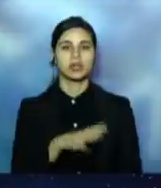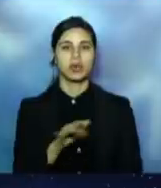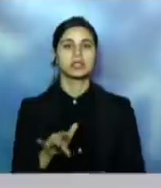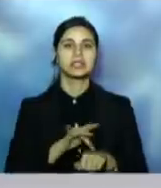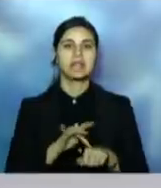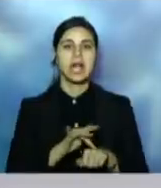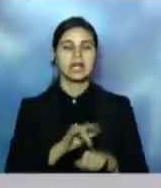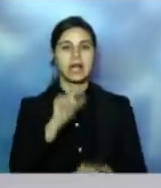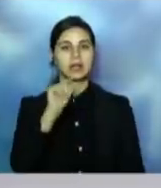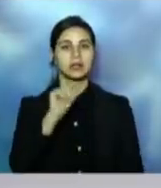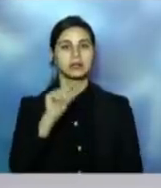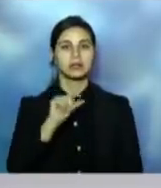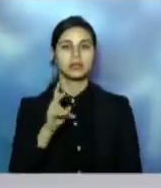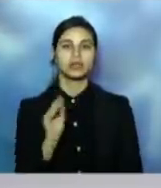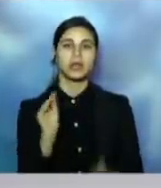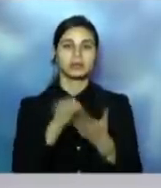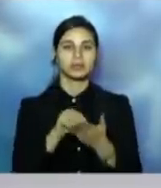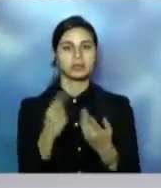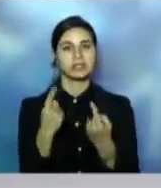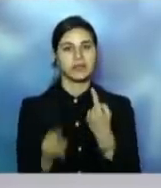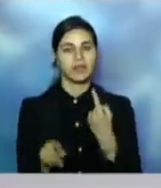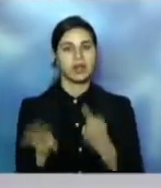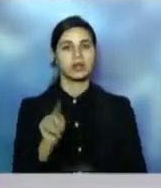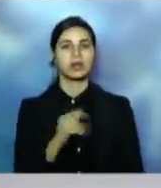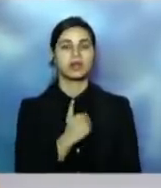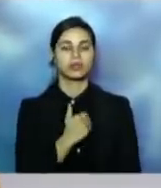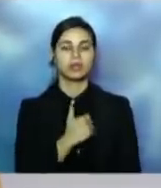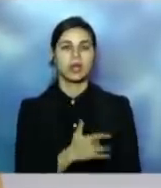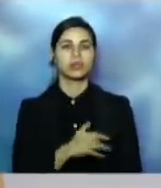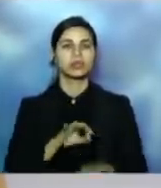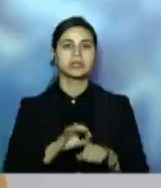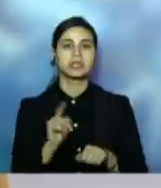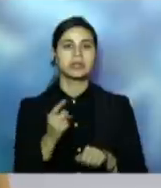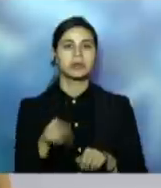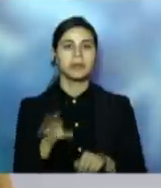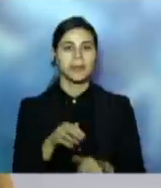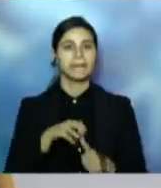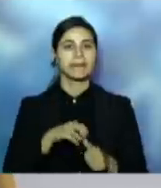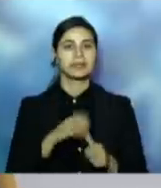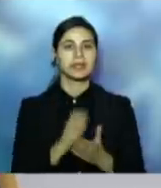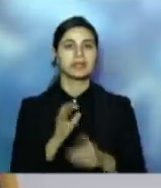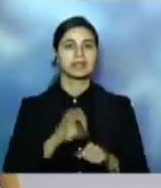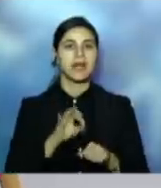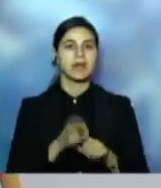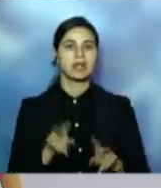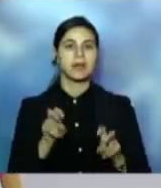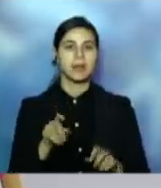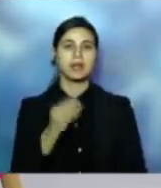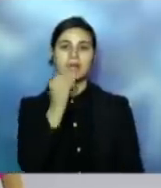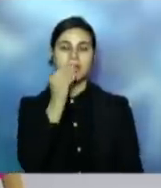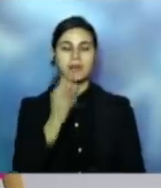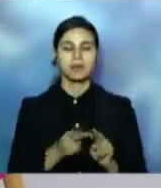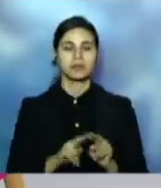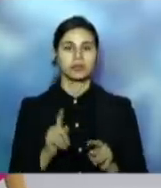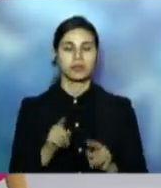ცარიელი გრაფები იმისათვის, რომ აღგვენიშნა სხვა. გულცის სახვთა სისტემა რატომ? იმიტომ, რომ ის ლიდერია დაავადებებს შორის, კვება იმიტომ,